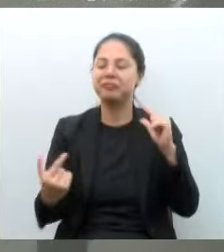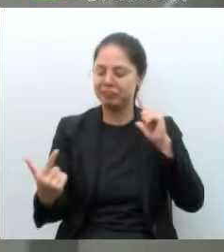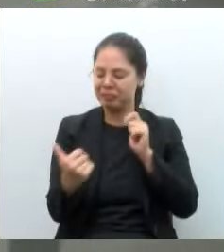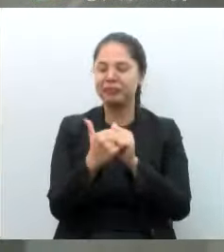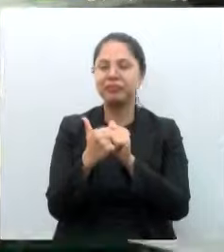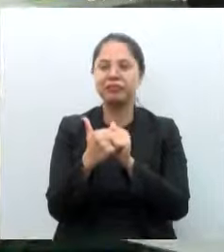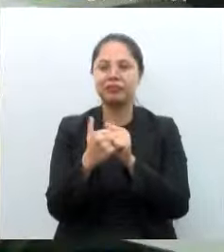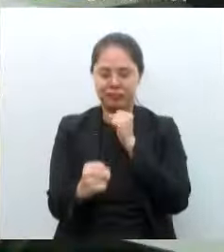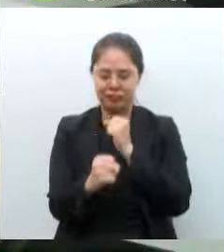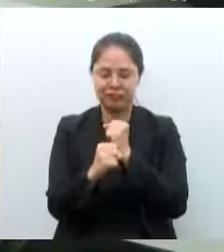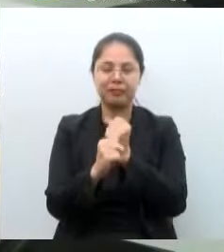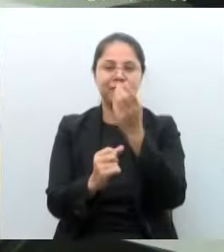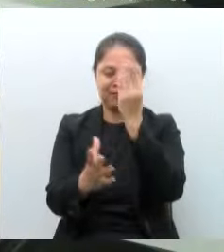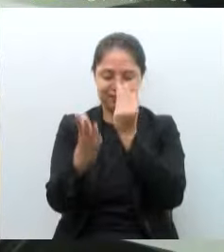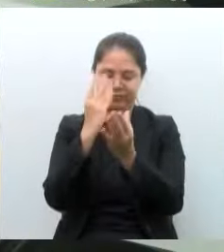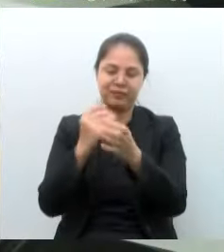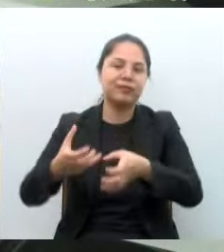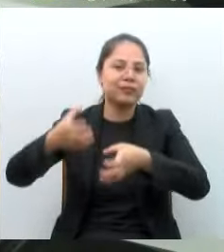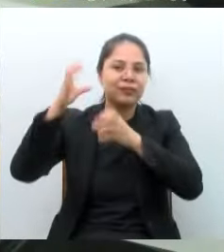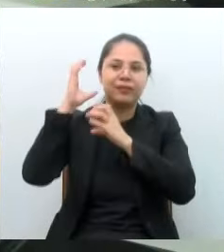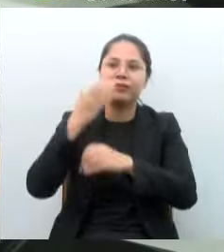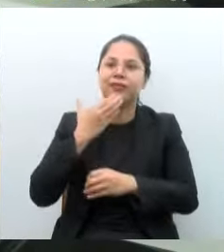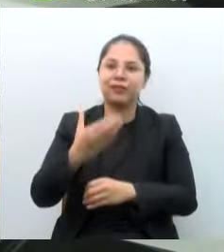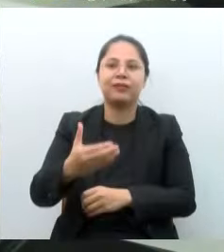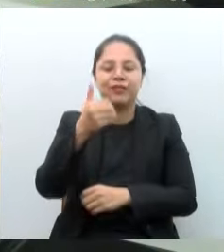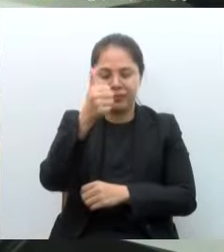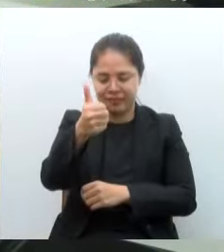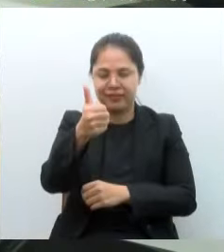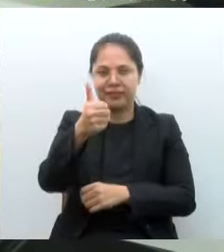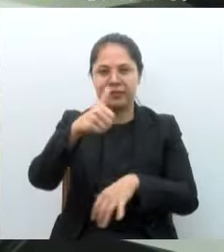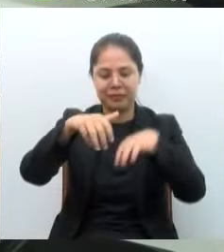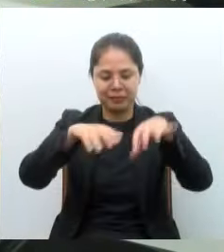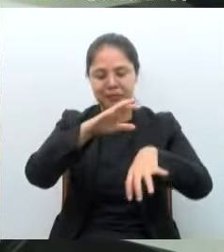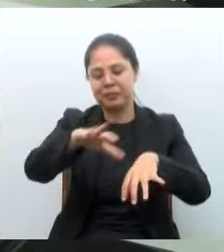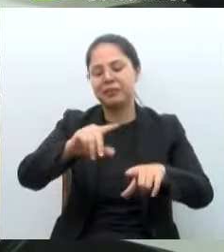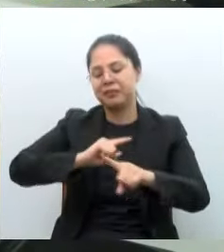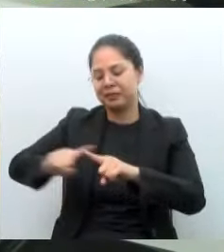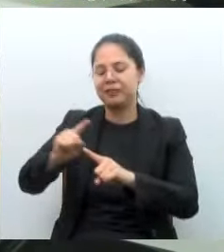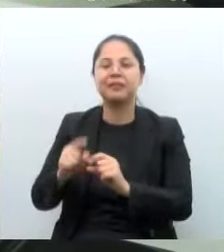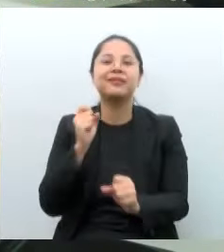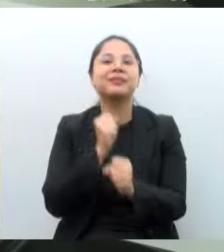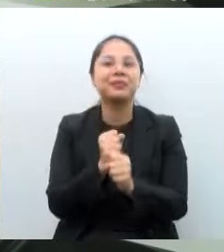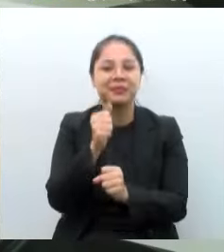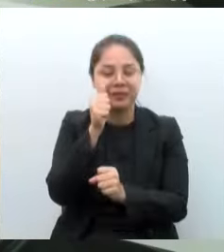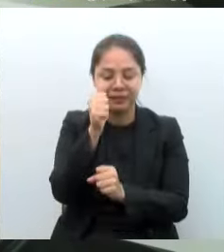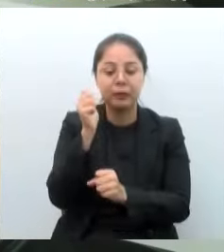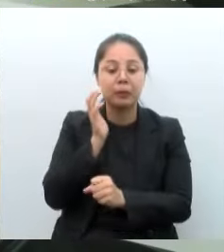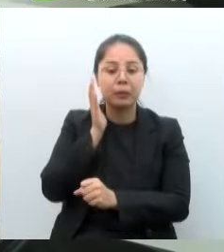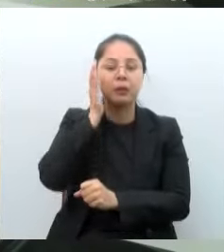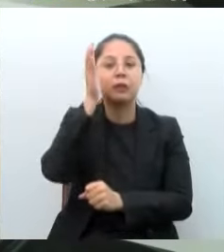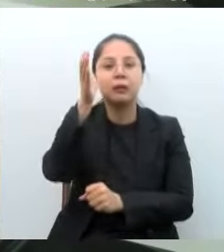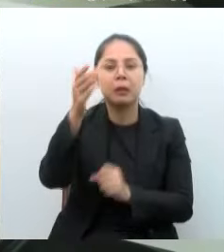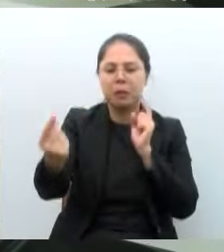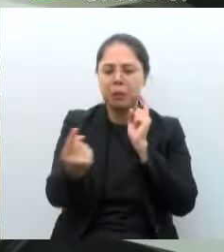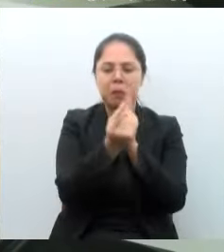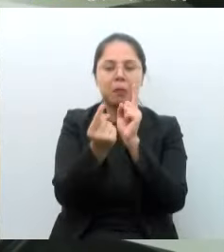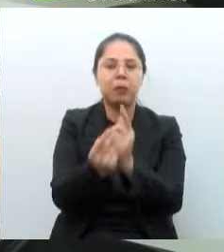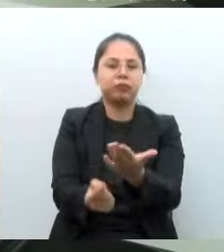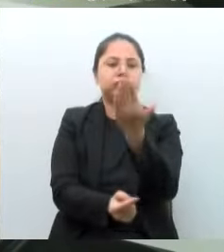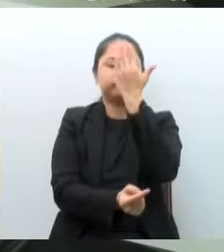จะเข้าไปเรียนรู้ทบทวนได้ตลอดเวลาทุกที่ทุกเวลาแม้ว่าในอนาคตจะเกิดเหตุการณ์อย่